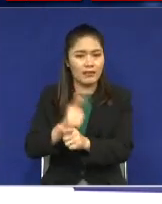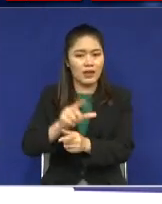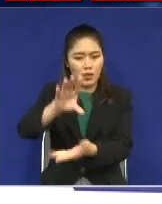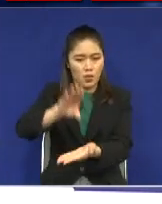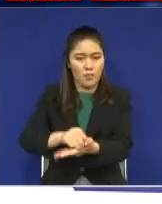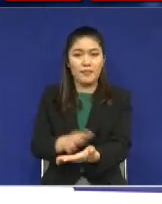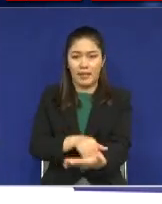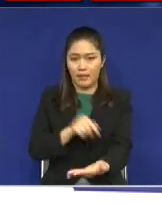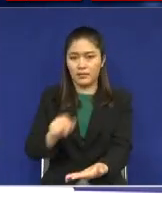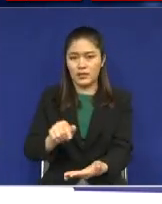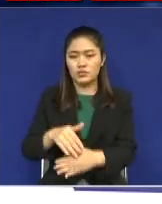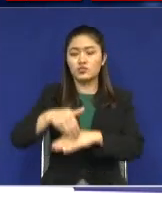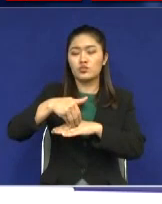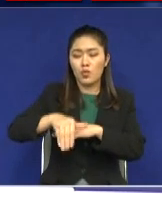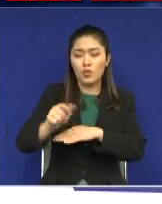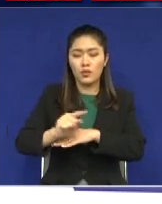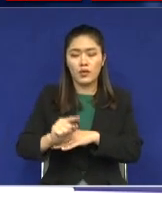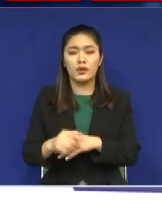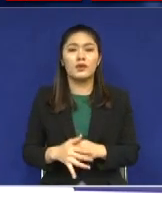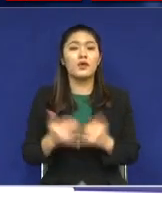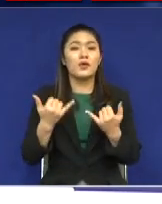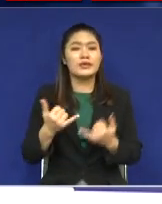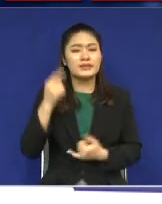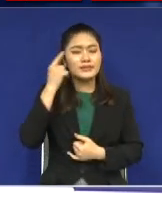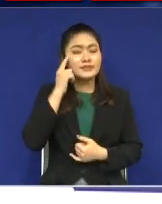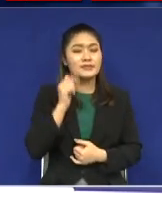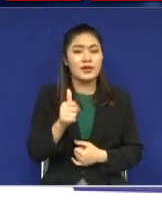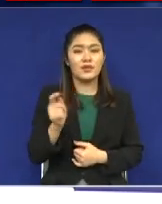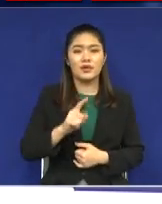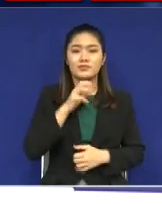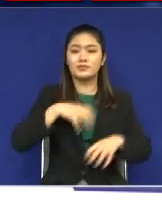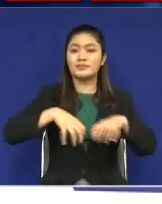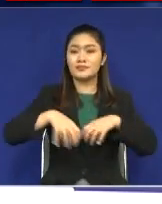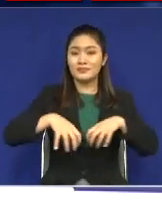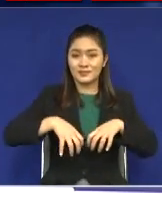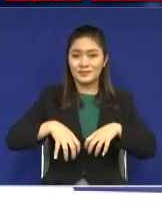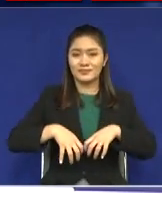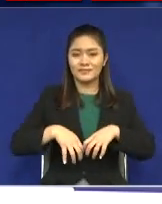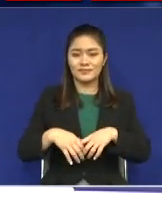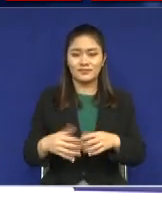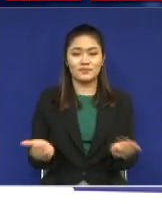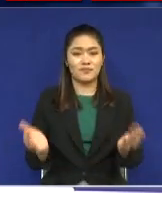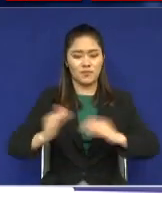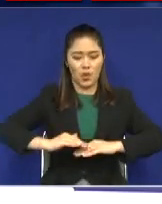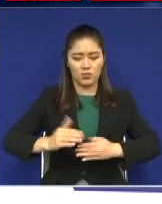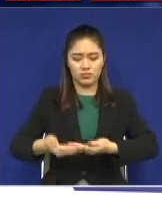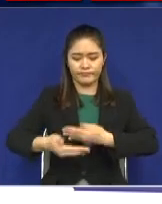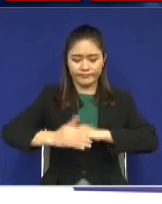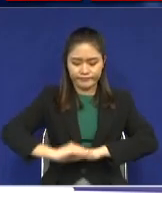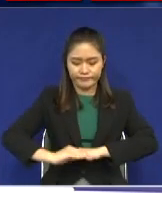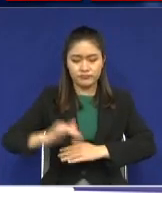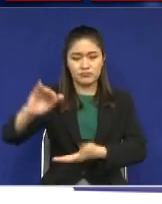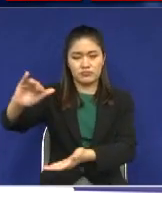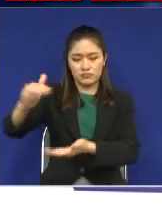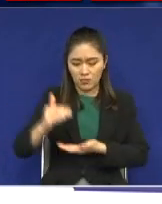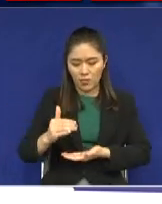เพราะฉะนั้นภายนอกเนี่ยนะครับส่วนใหญ่สามารถคาดเดาได้เลยถ้าการจัดแพ็คกล่องเนี่ยนะครับแล้วก็จัดส่งมาระยะเวล